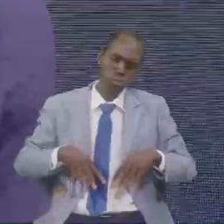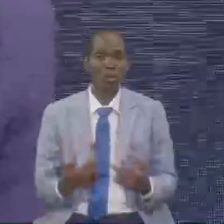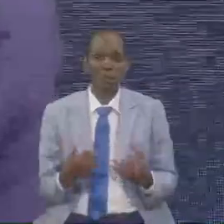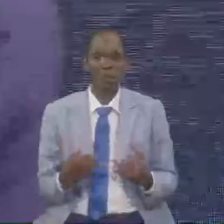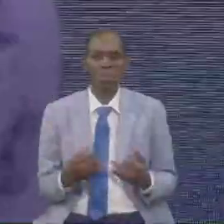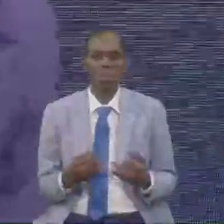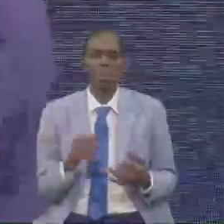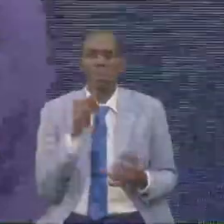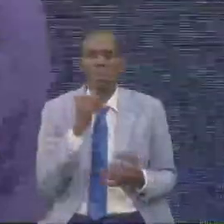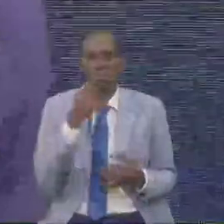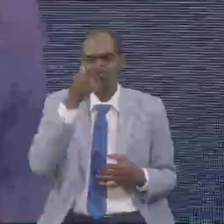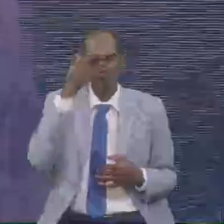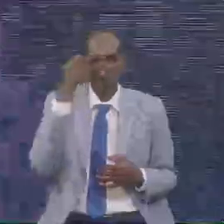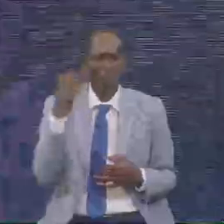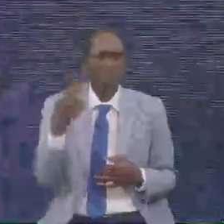même dans notre âge,